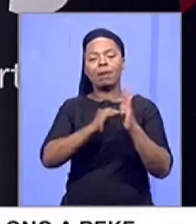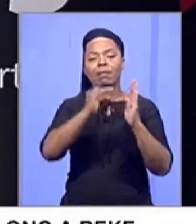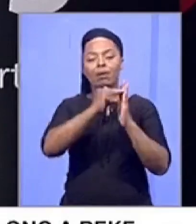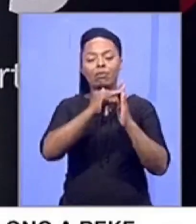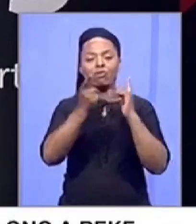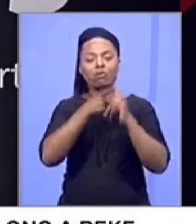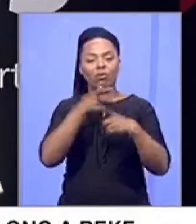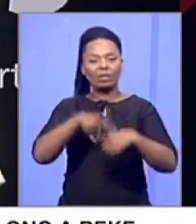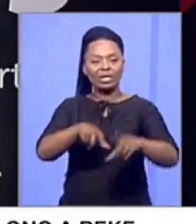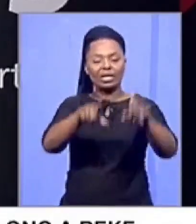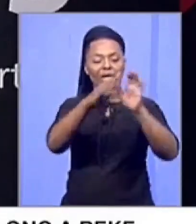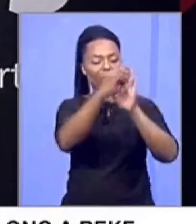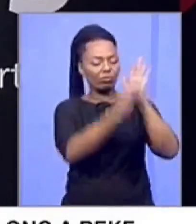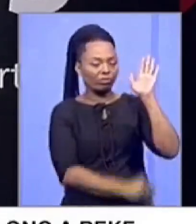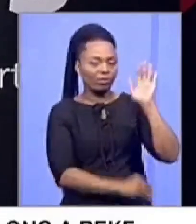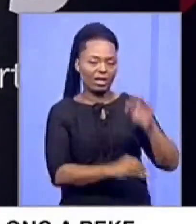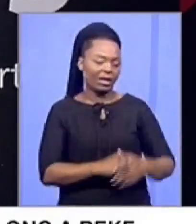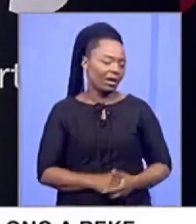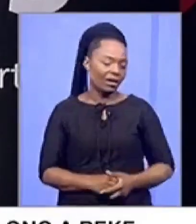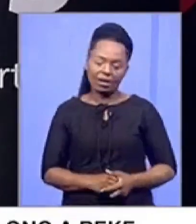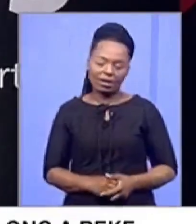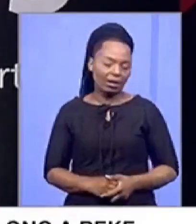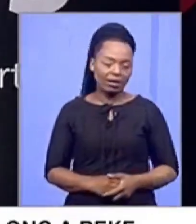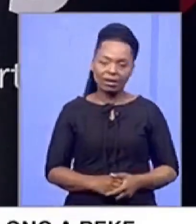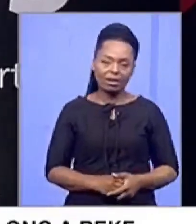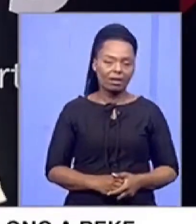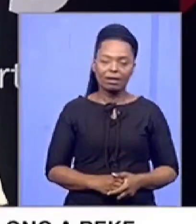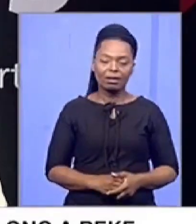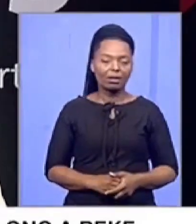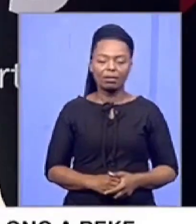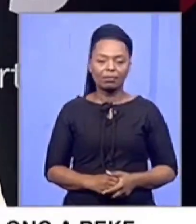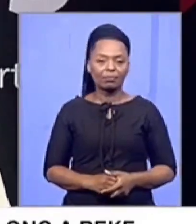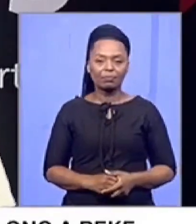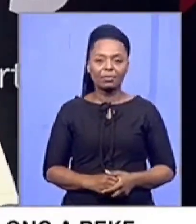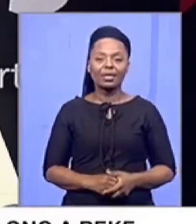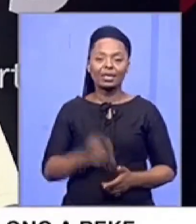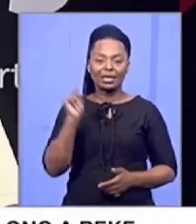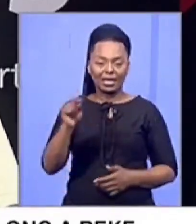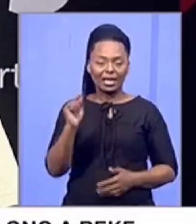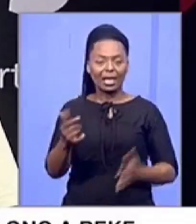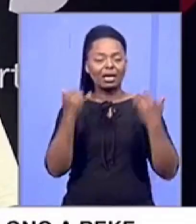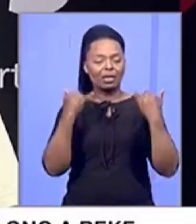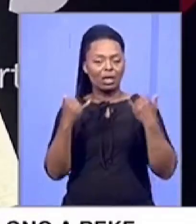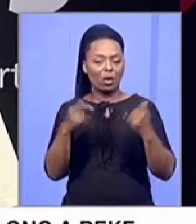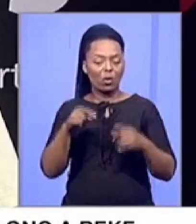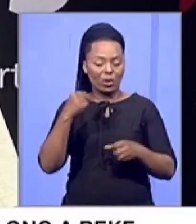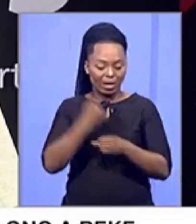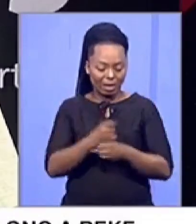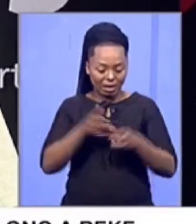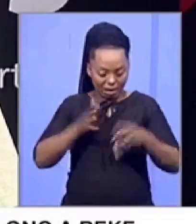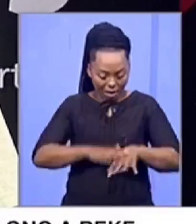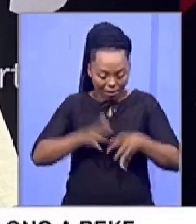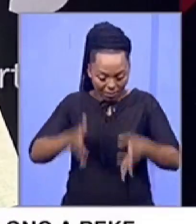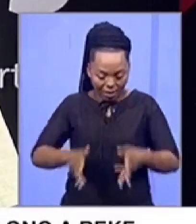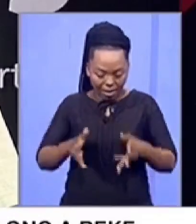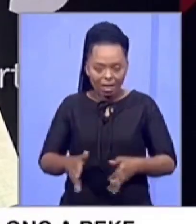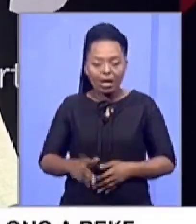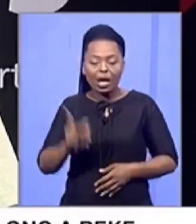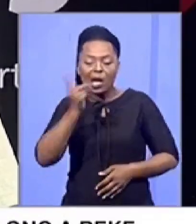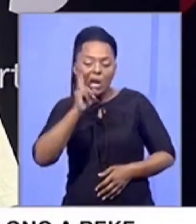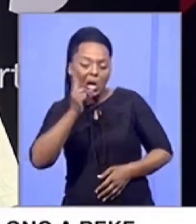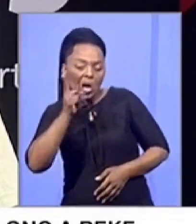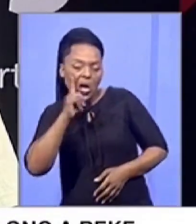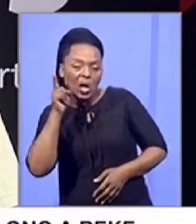le monyetlo hore ba ka fa Sundowns bothata sehleng sena re shebile